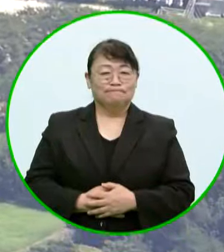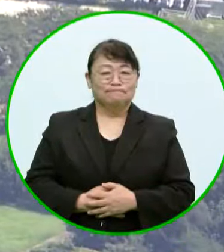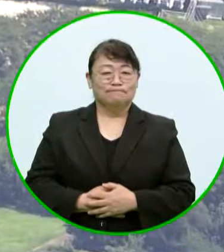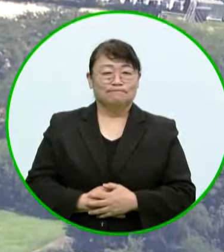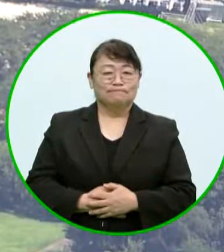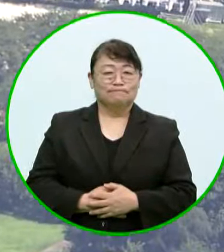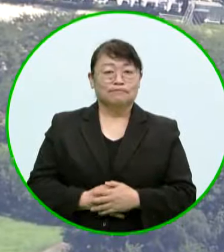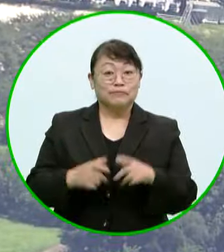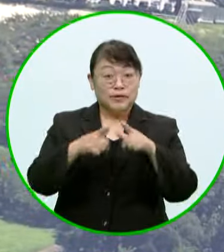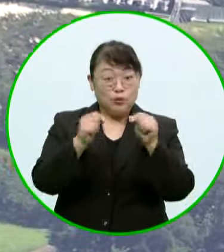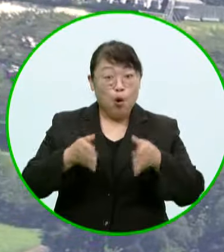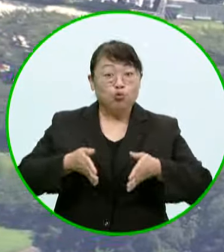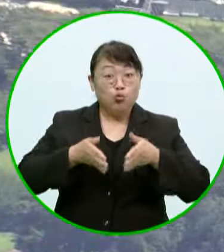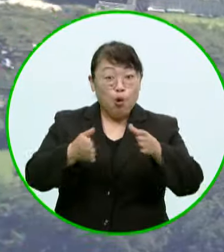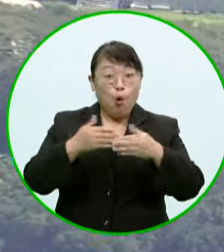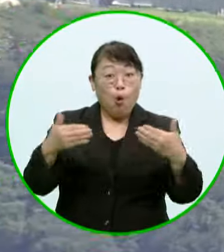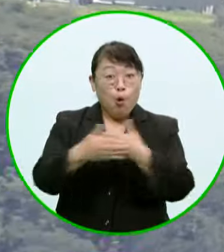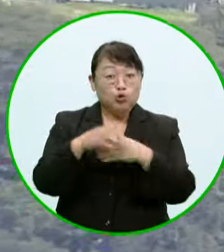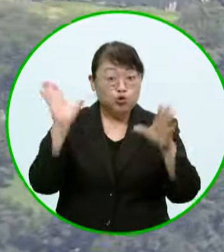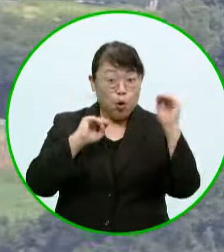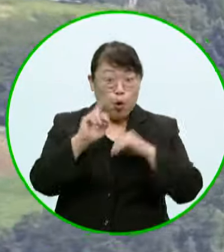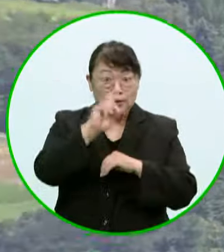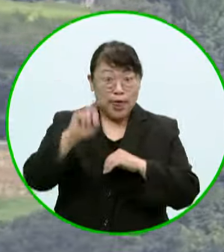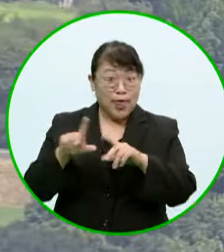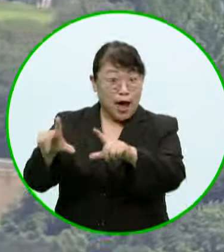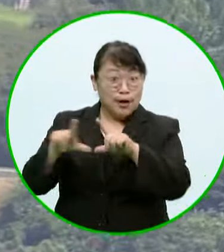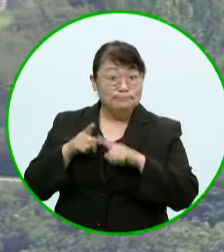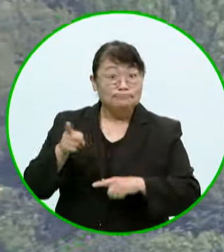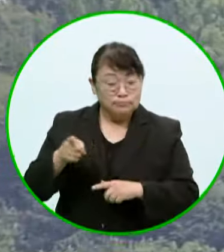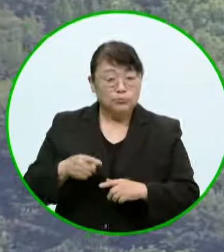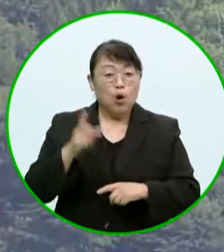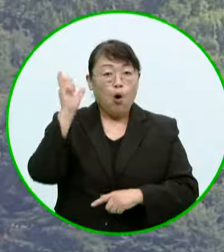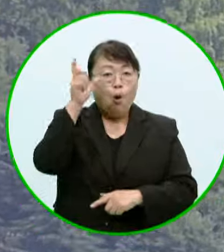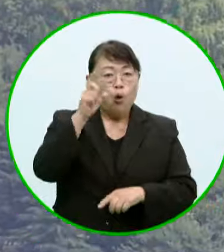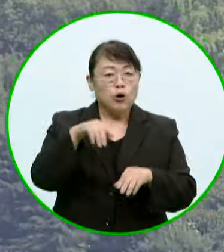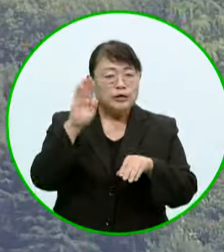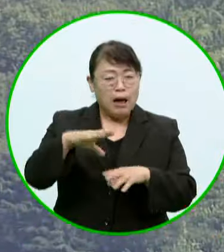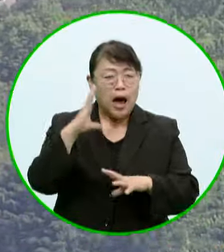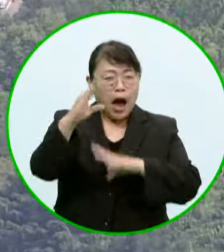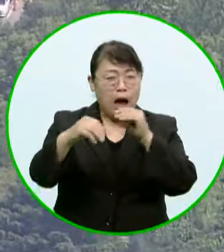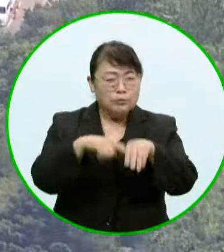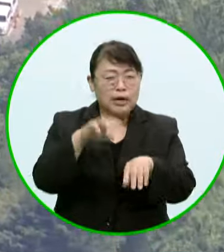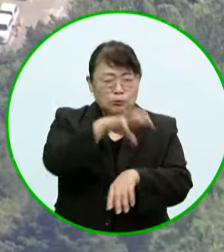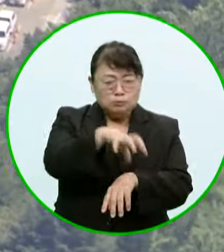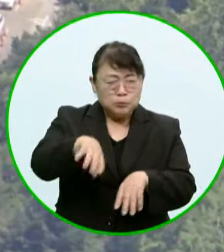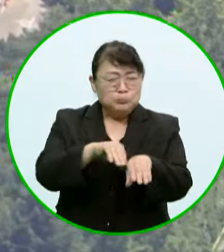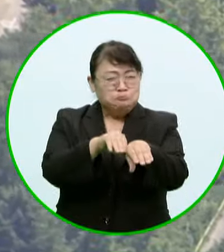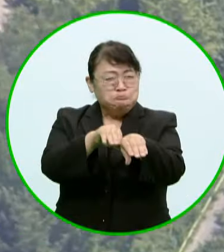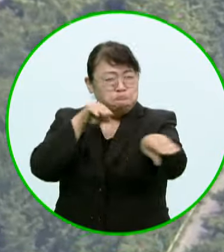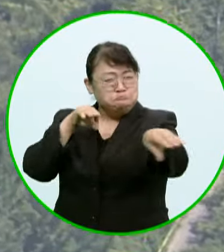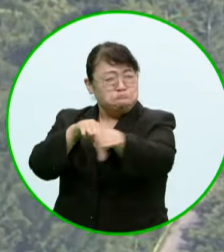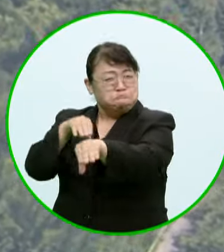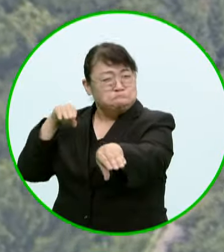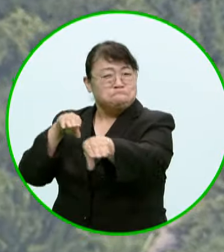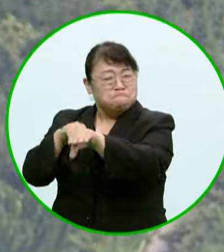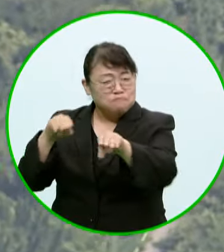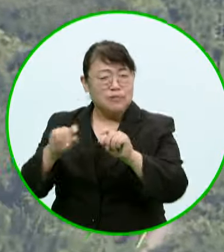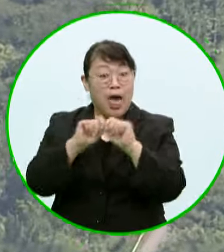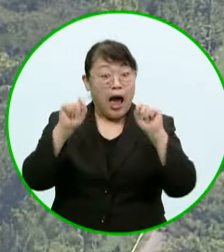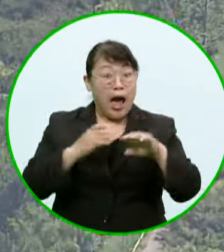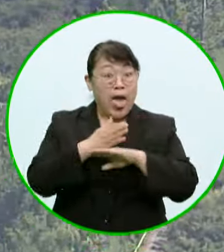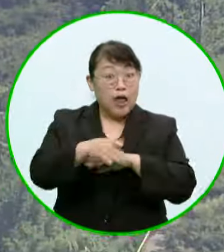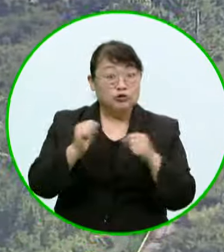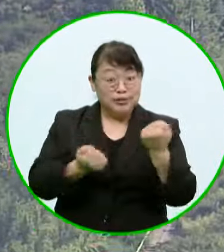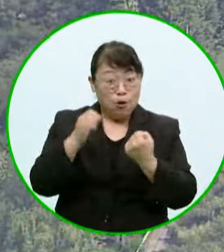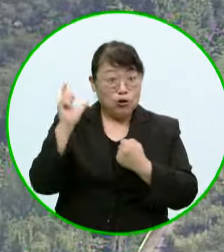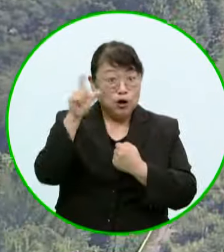ます日本道路交通情報センターによりますと高速道路の下りは各地で渋滞が発生し関越自動